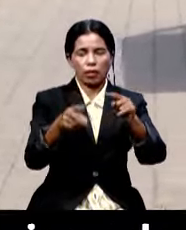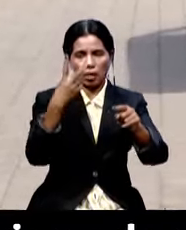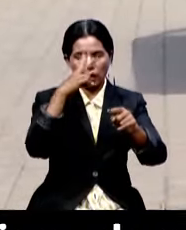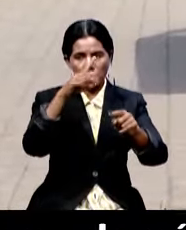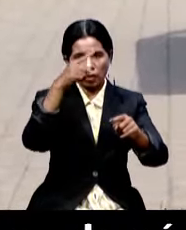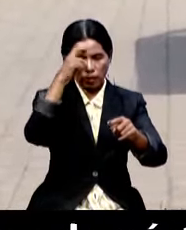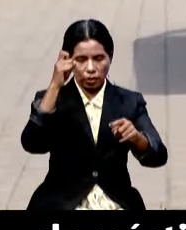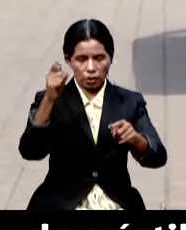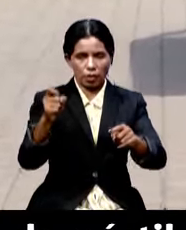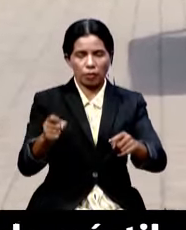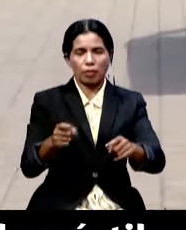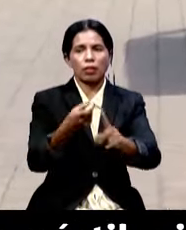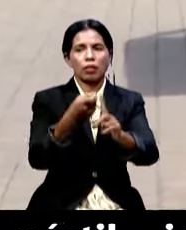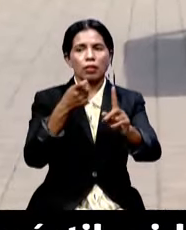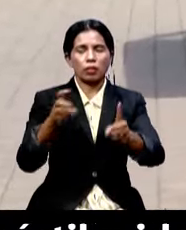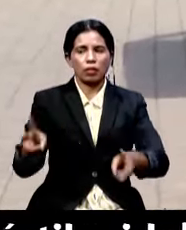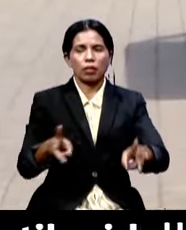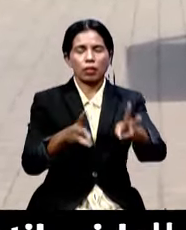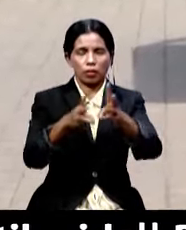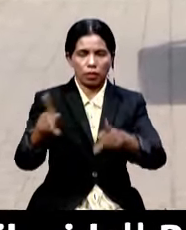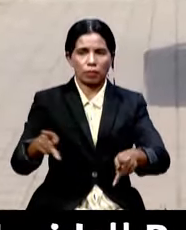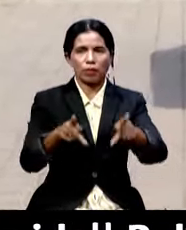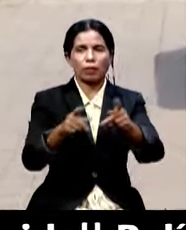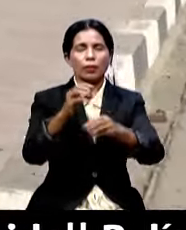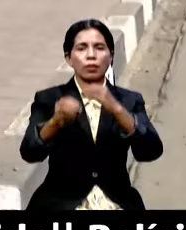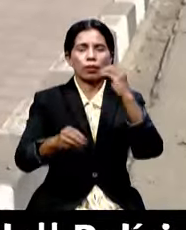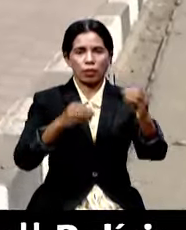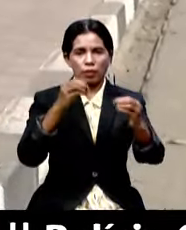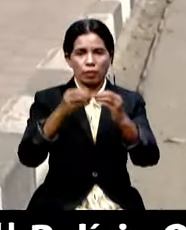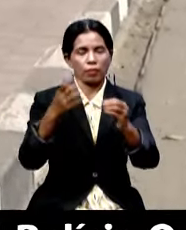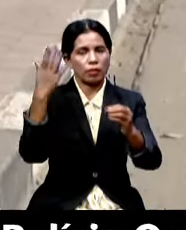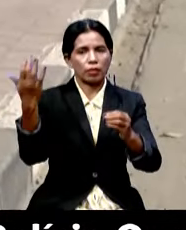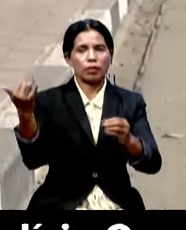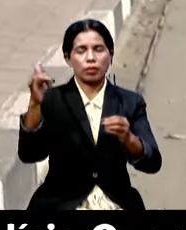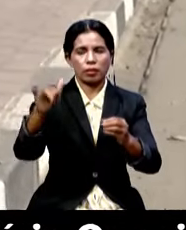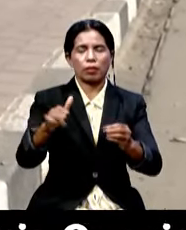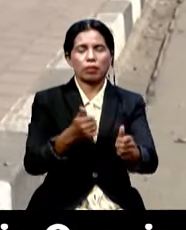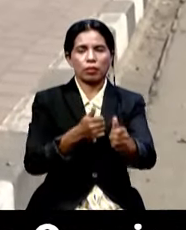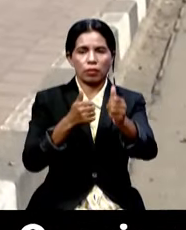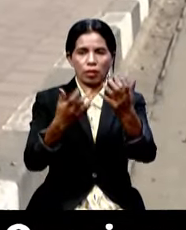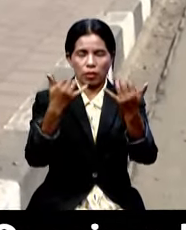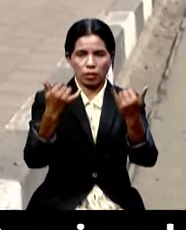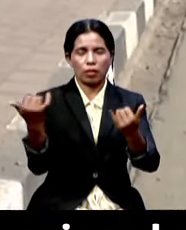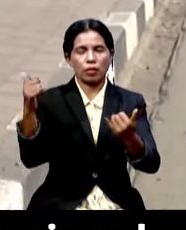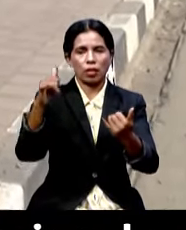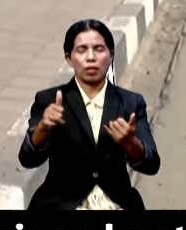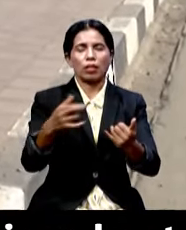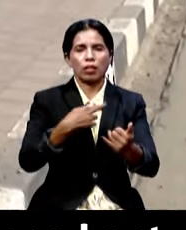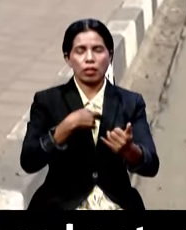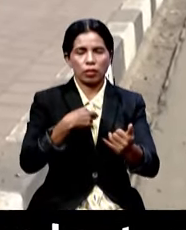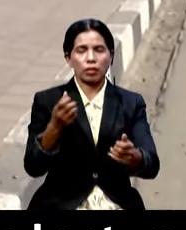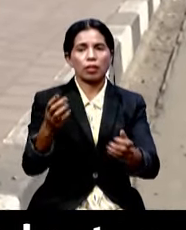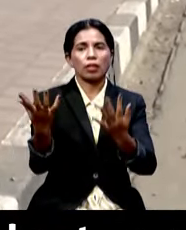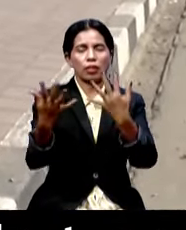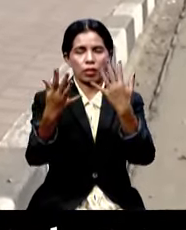tama diresang refere kategoria estrada protokolo. Relasion ho desijaung ne, negosiante sira mos kumpri no dadaung ne, sira rasik hahu diding ona